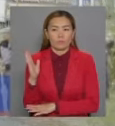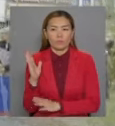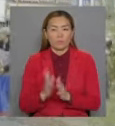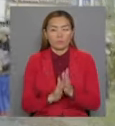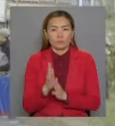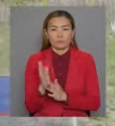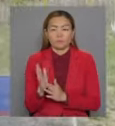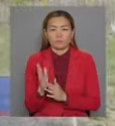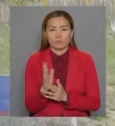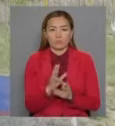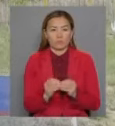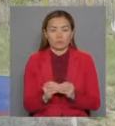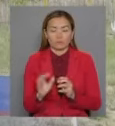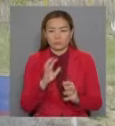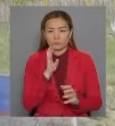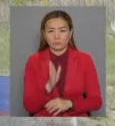үшін.